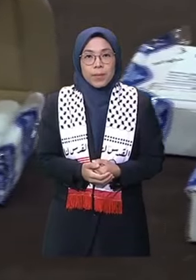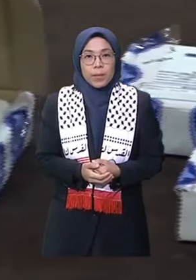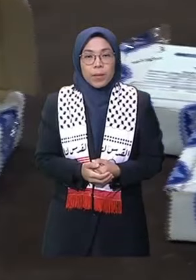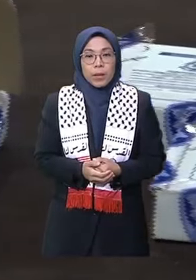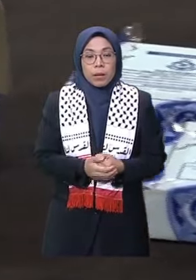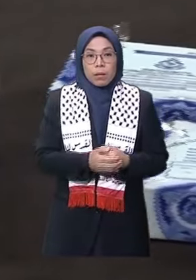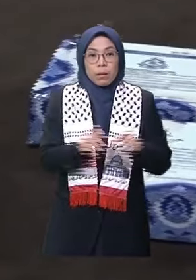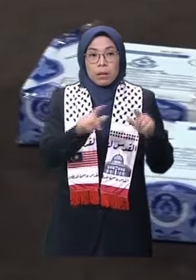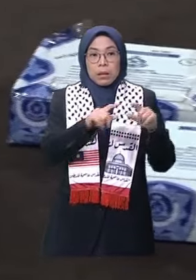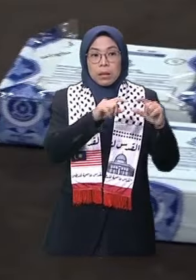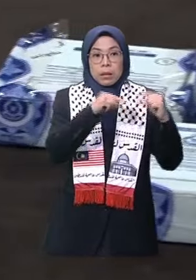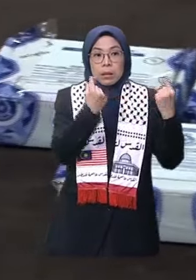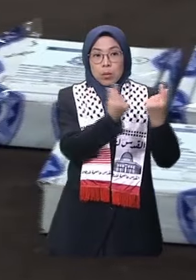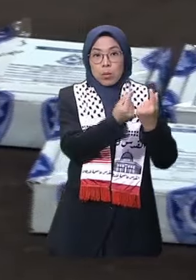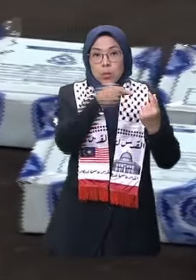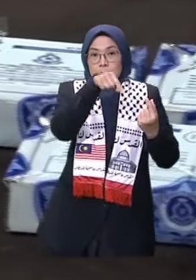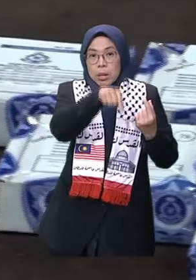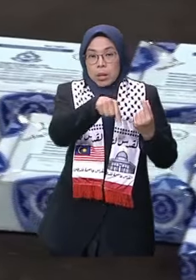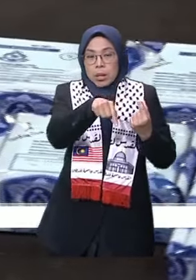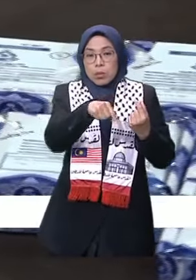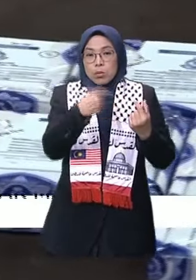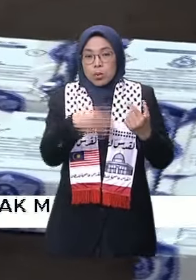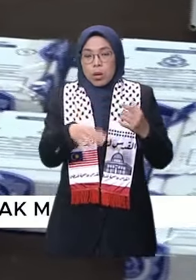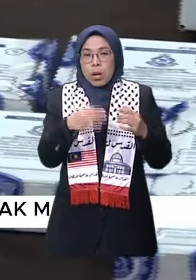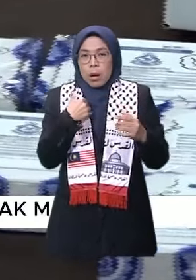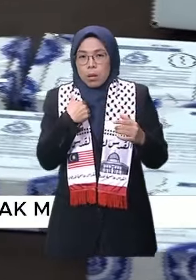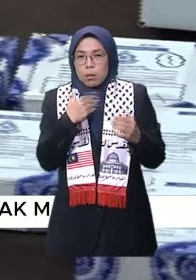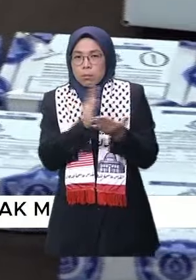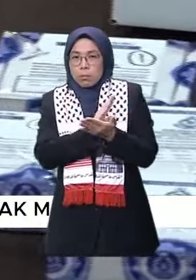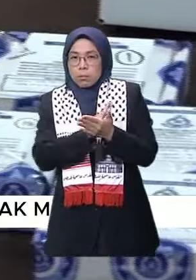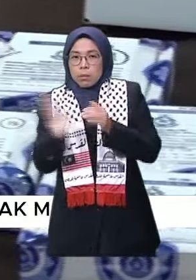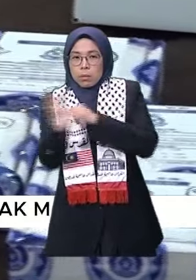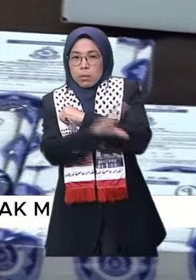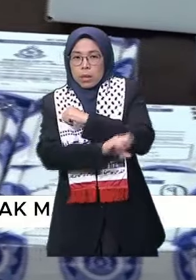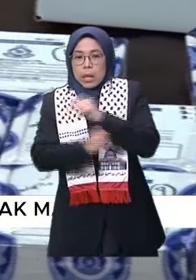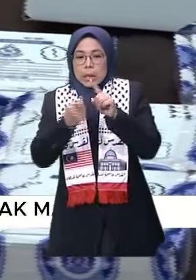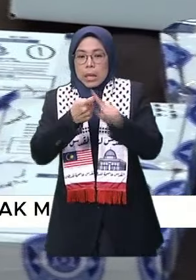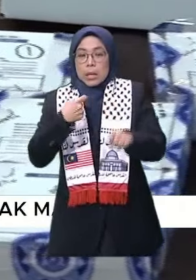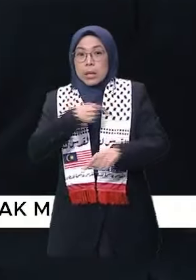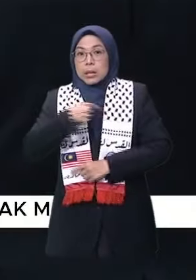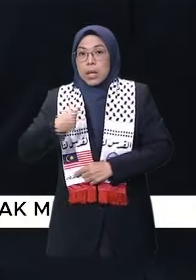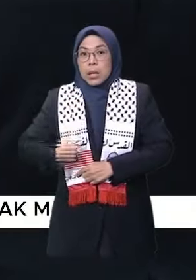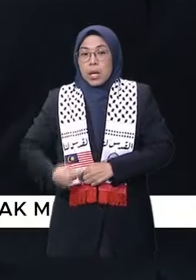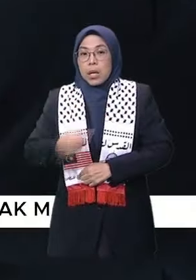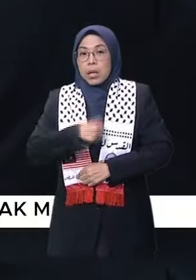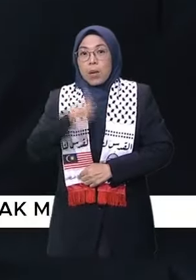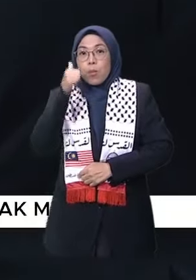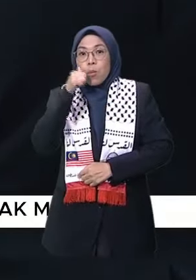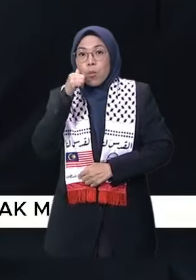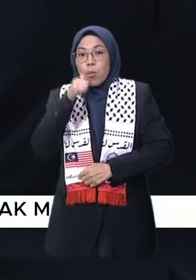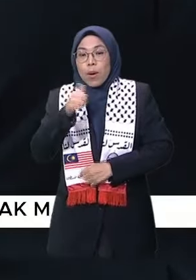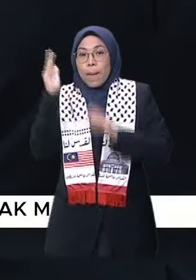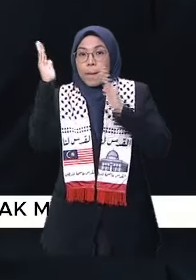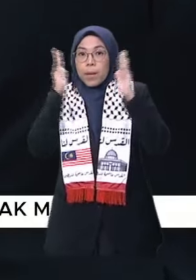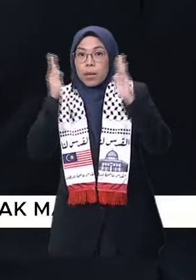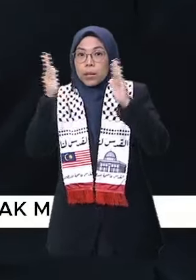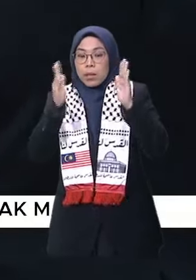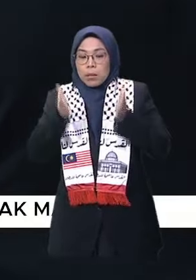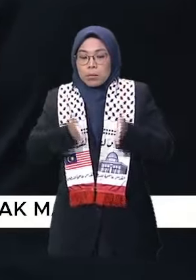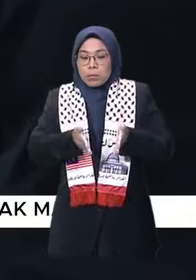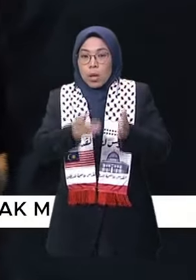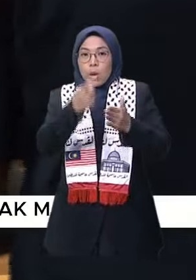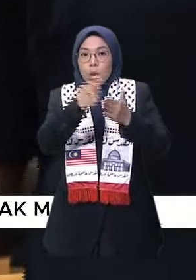kumpulan berkenaan di shaki terlibat dalam kes culik melibatkan seorang lelaki warga Cina dan seorang wanita tempatan berhampiran plazaat lebur Raya maju